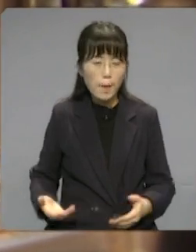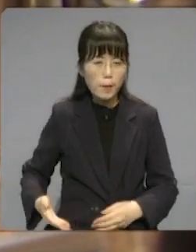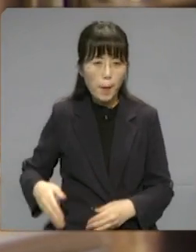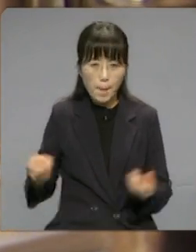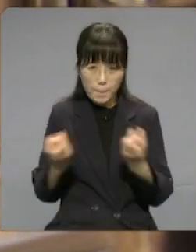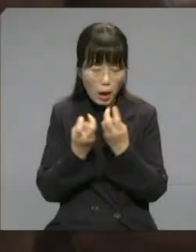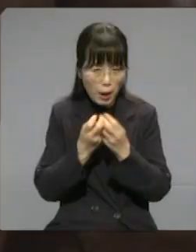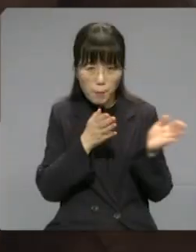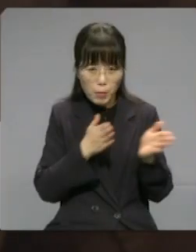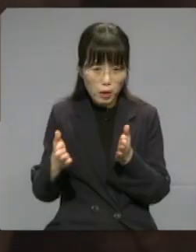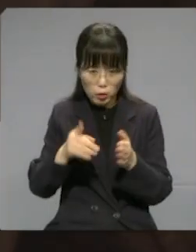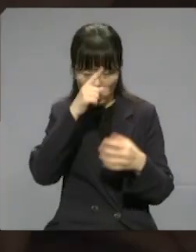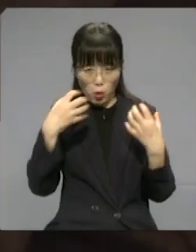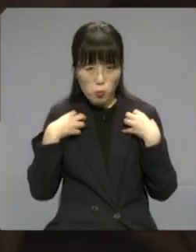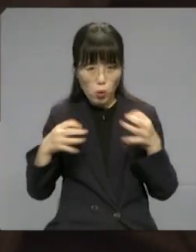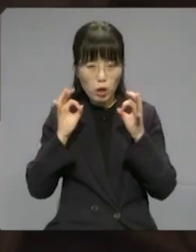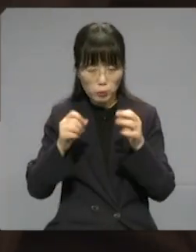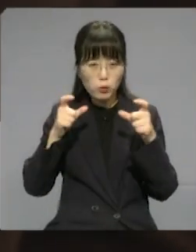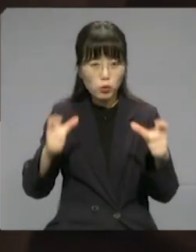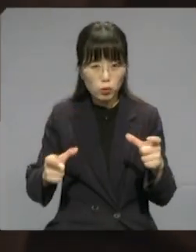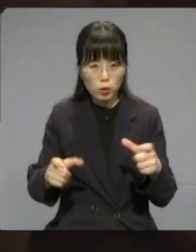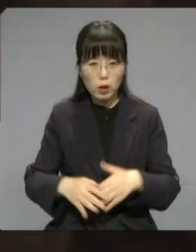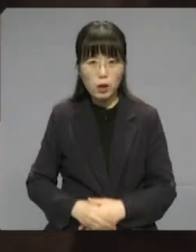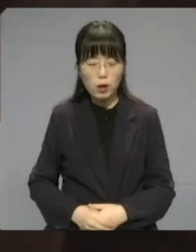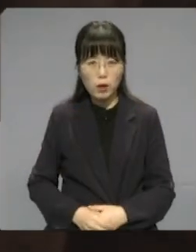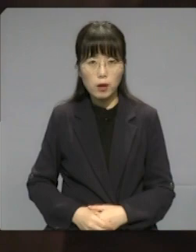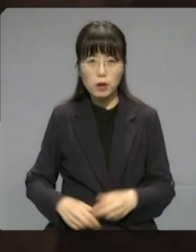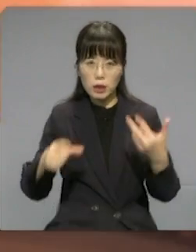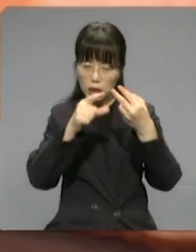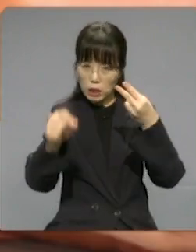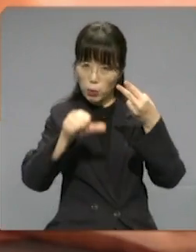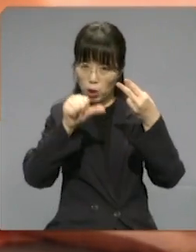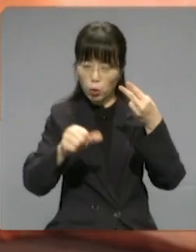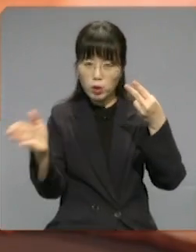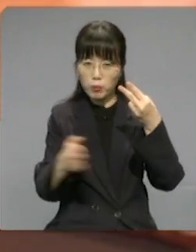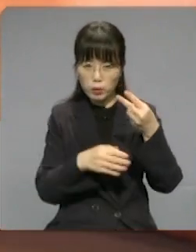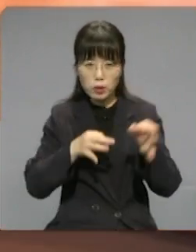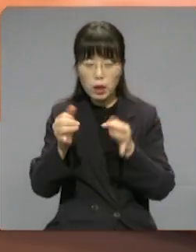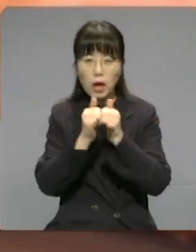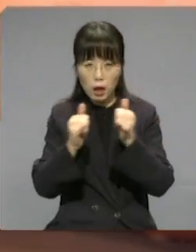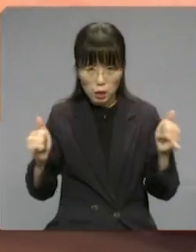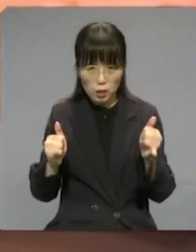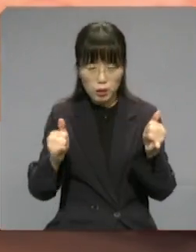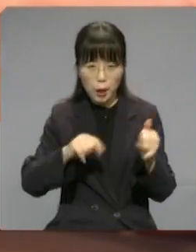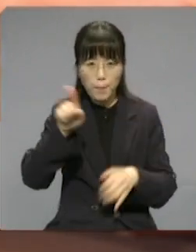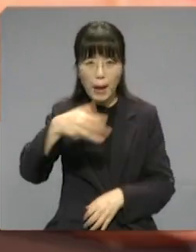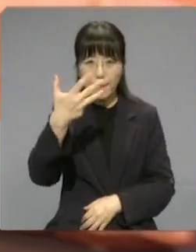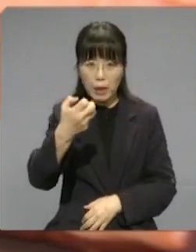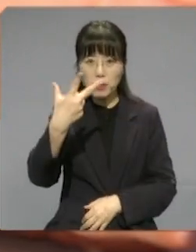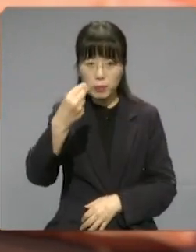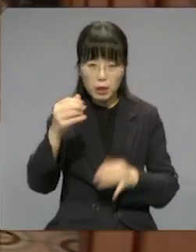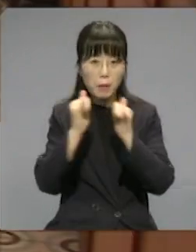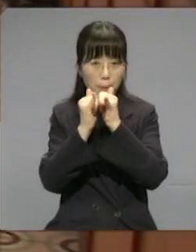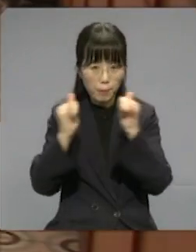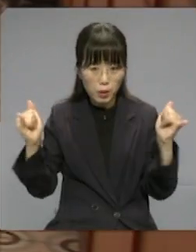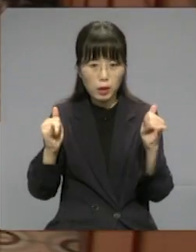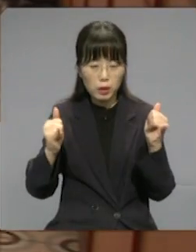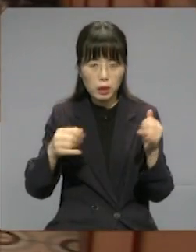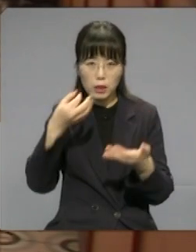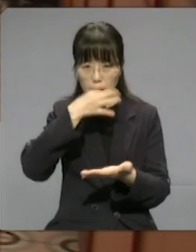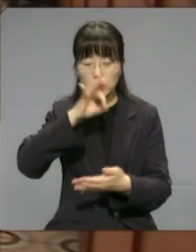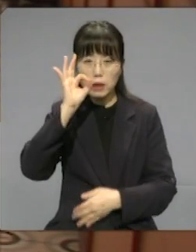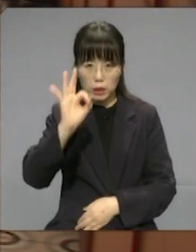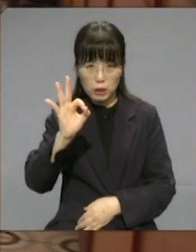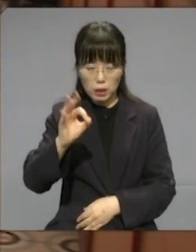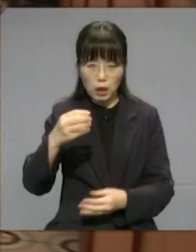방안 마련해 나선 정부와 금융권 다음 달 5일부터 자영업자 소상공인 187만 명에게 이자를